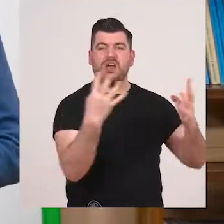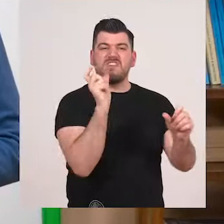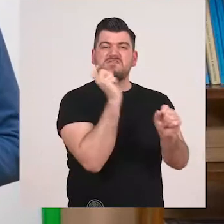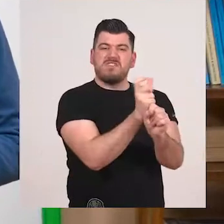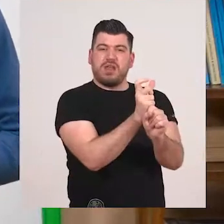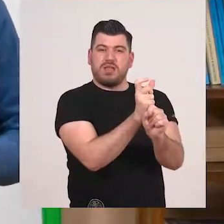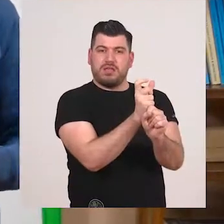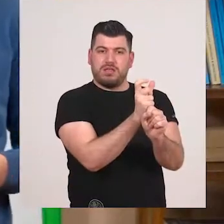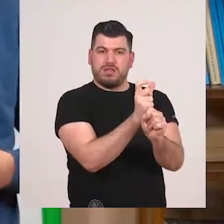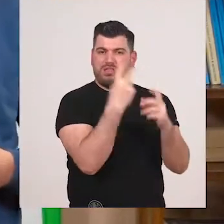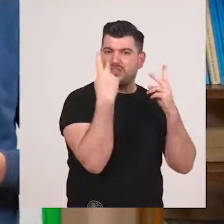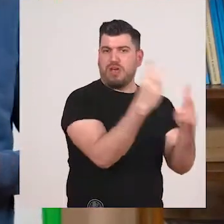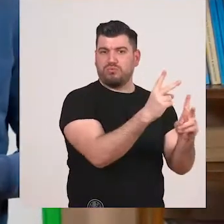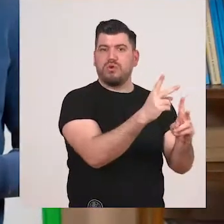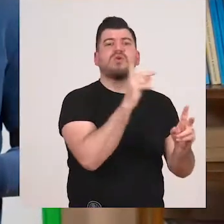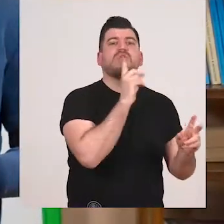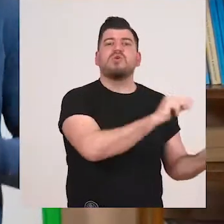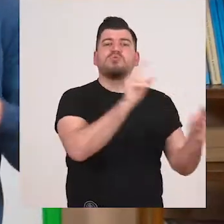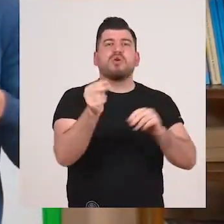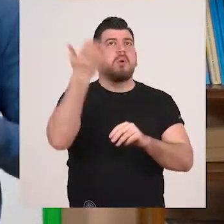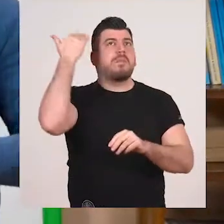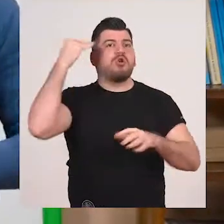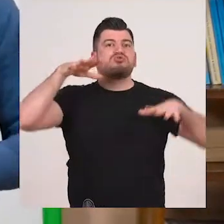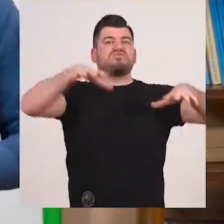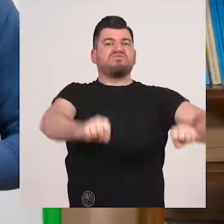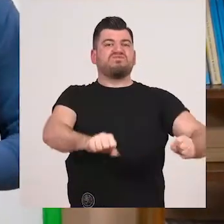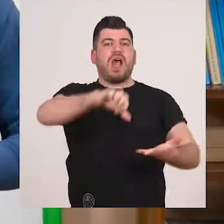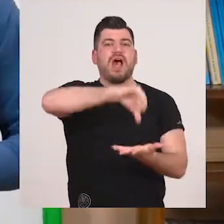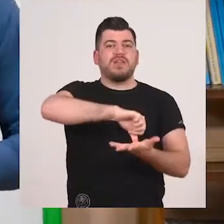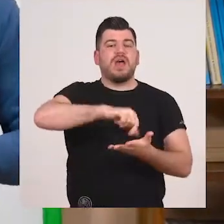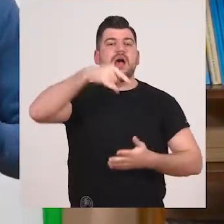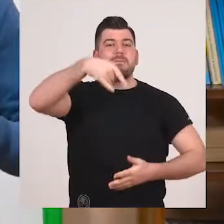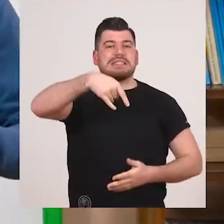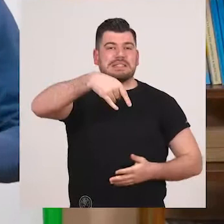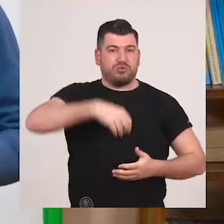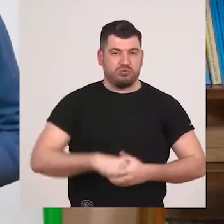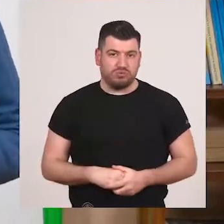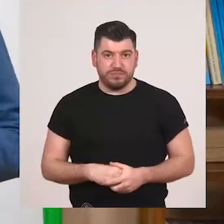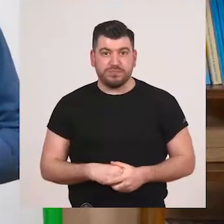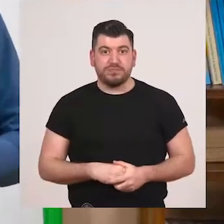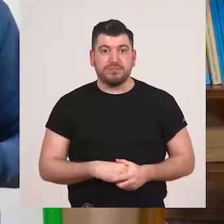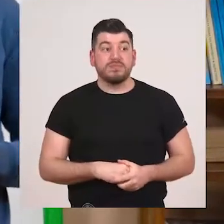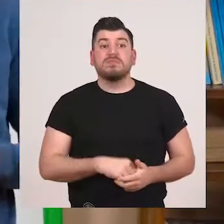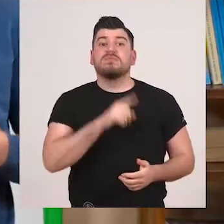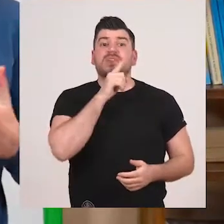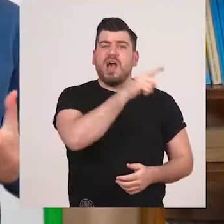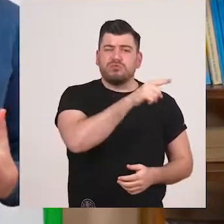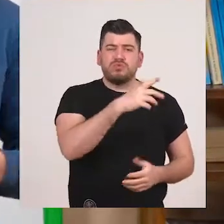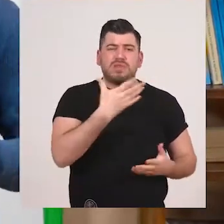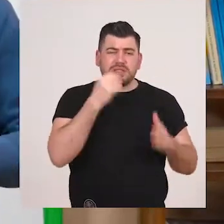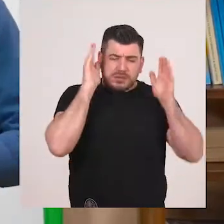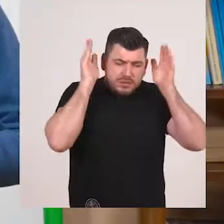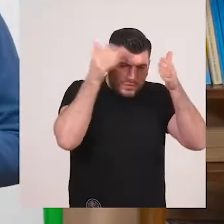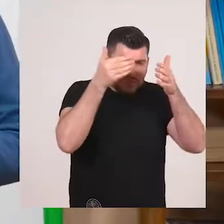σωματοφυλακή, όπως ο Πισίστρατος, ο παλιός τύρανος της Αθήνας. Ήταν συντηρητικός στις απόψεις του και πίστευε